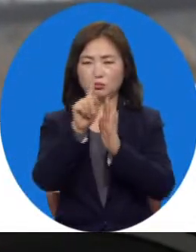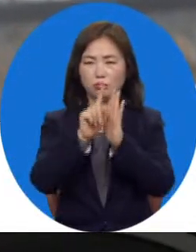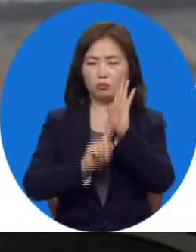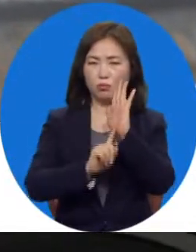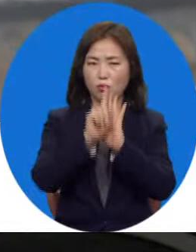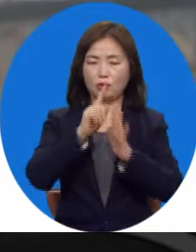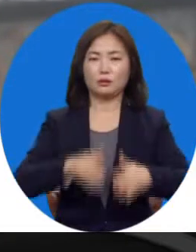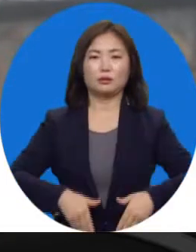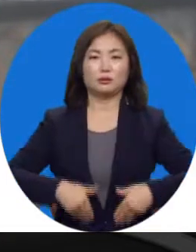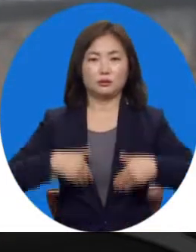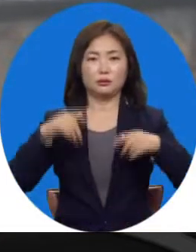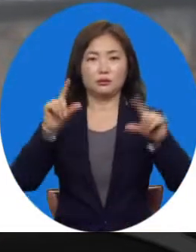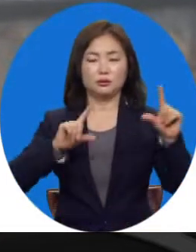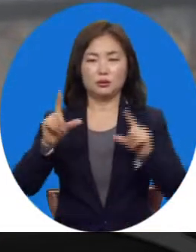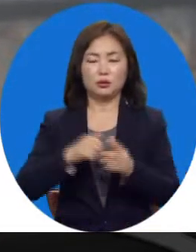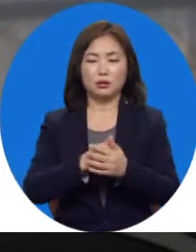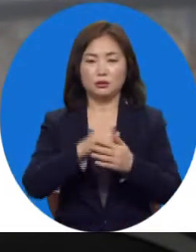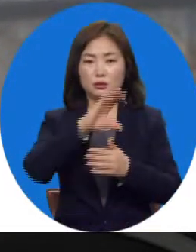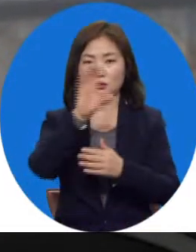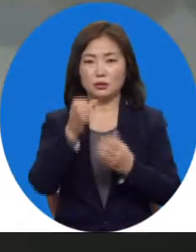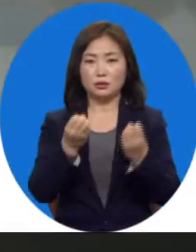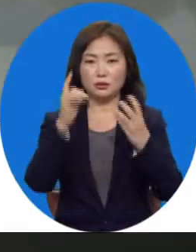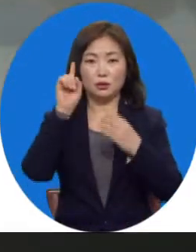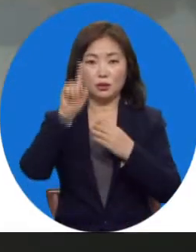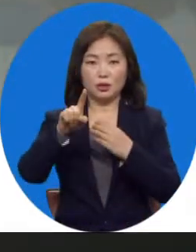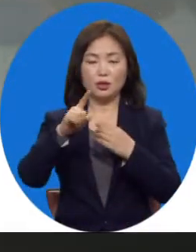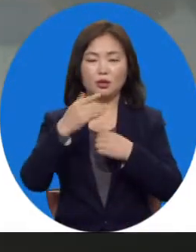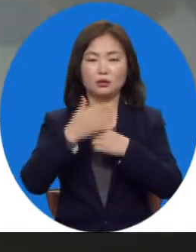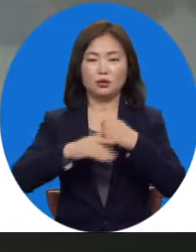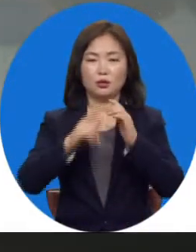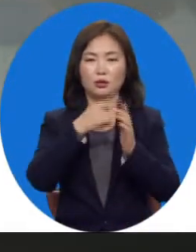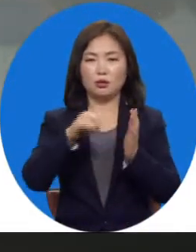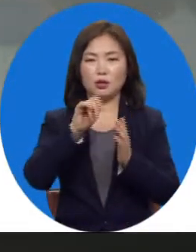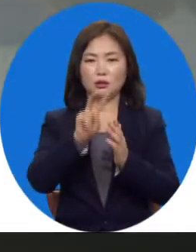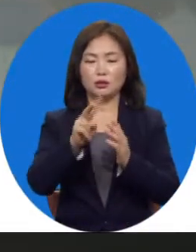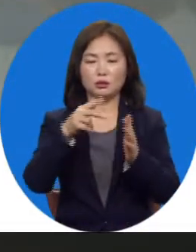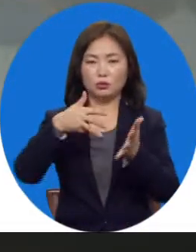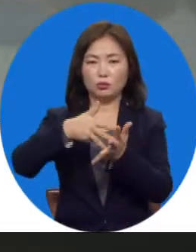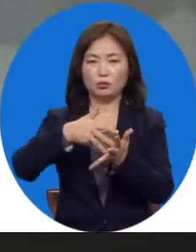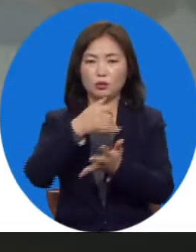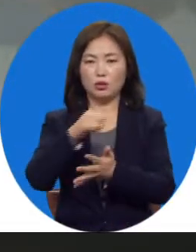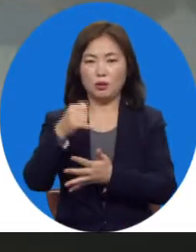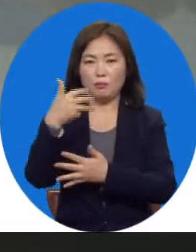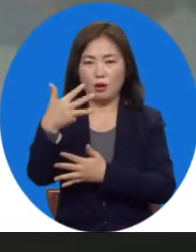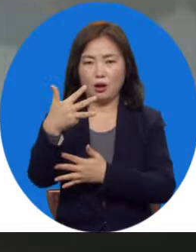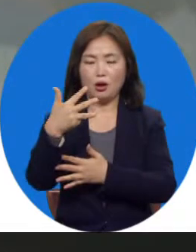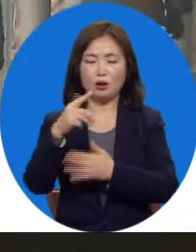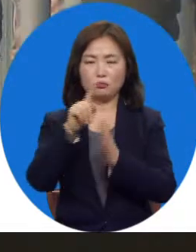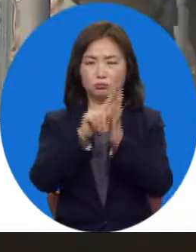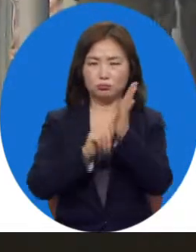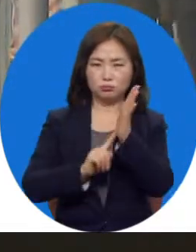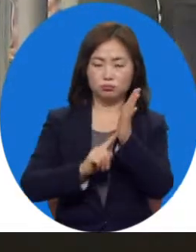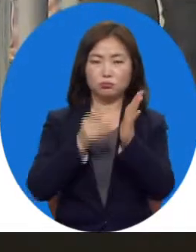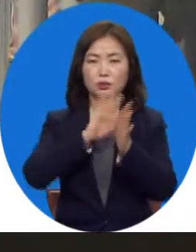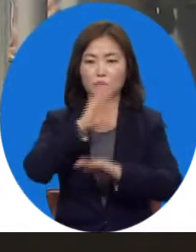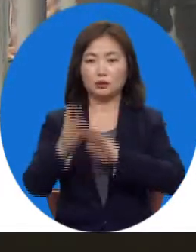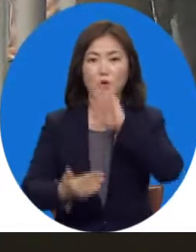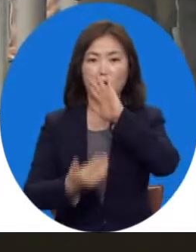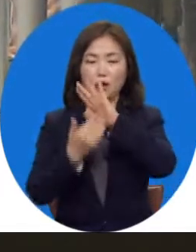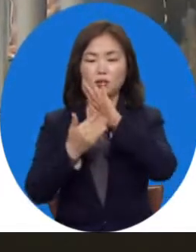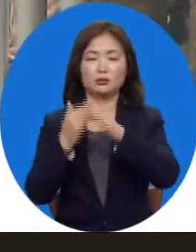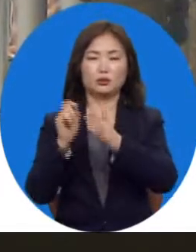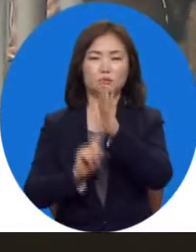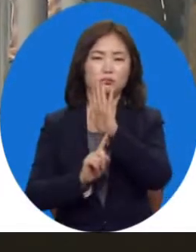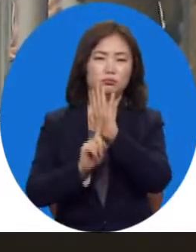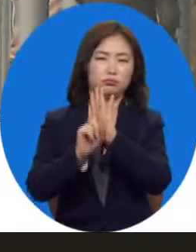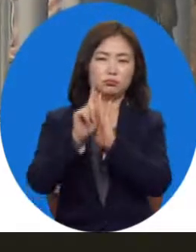많이 올라가 포근하겠습니다. 성탄절인 내일은 대구 영하 2도, 청송은 영하 8도 등 기온이 떨어지겠지만 낮에는